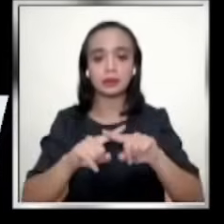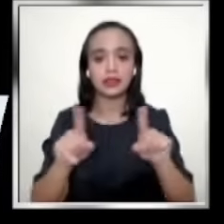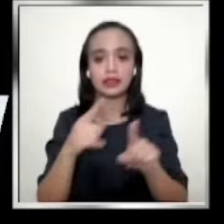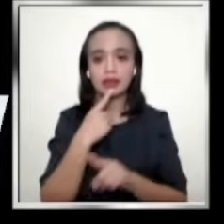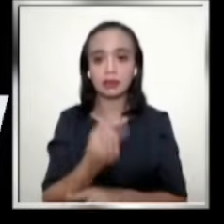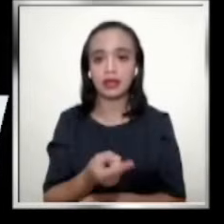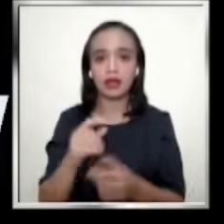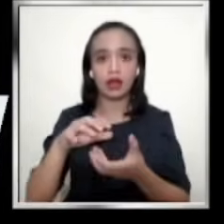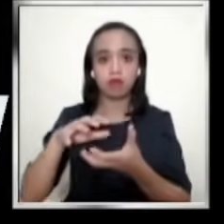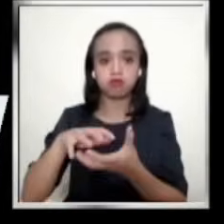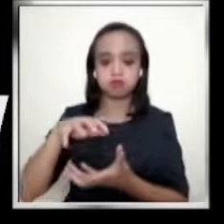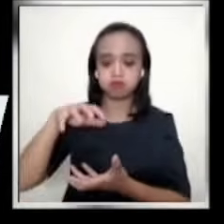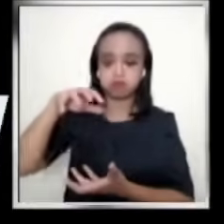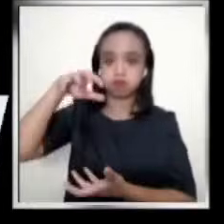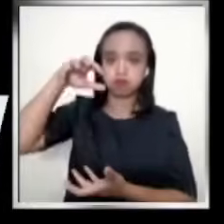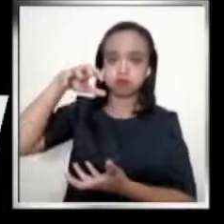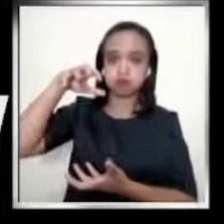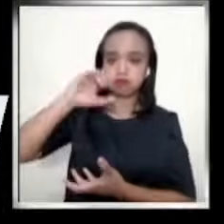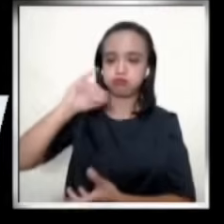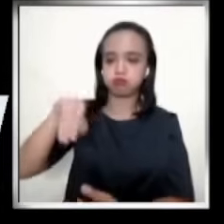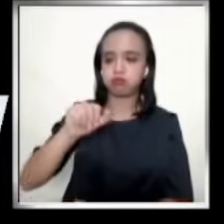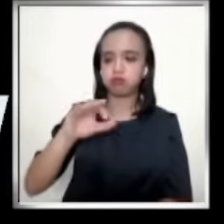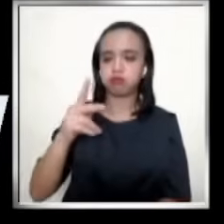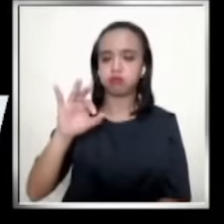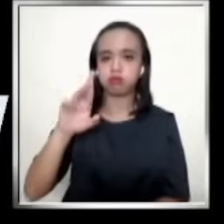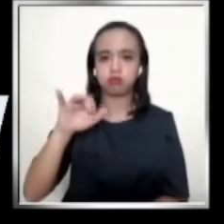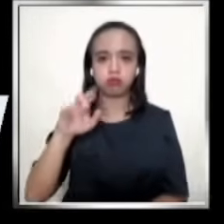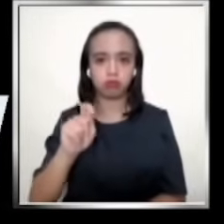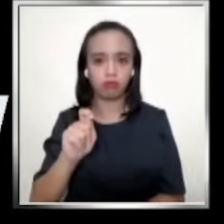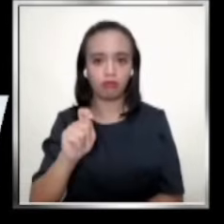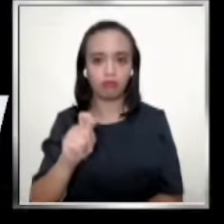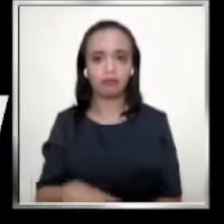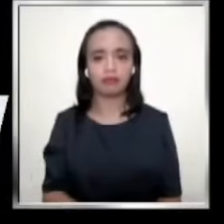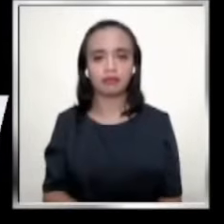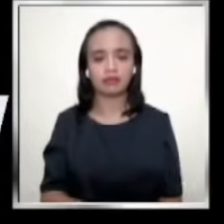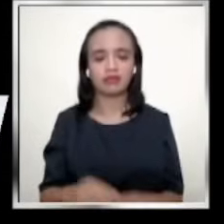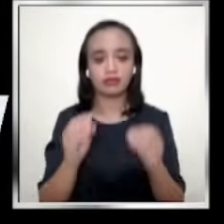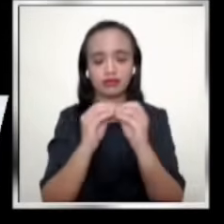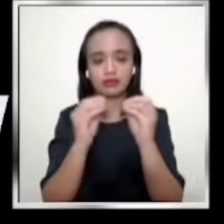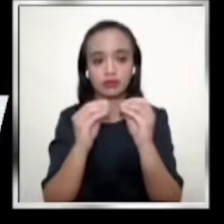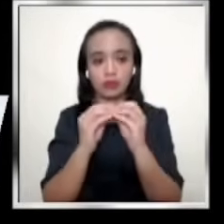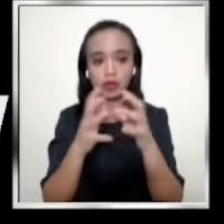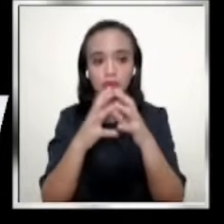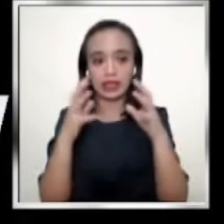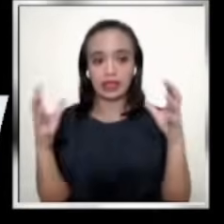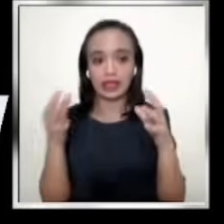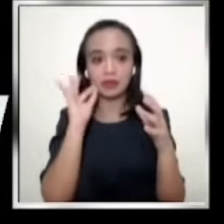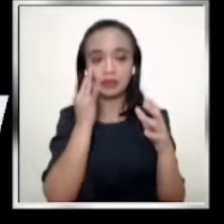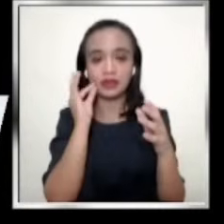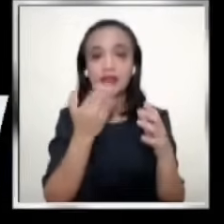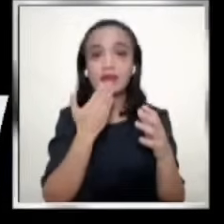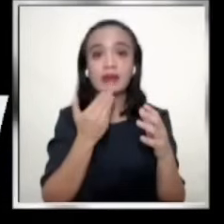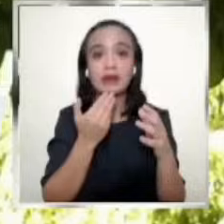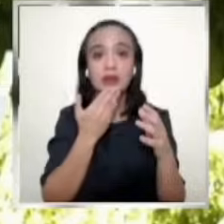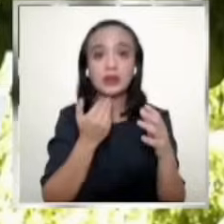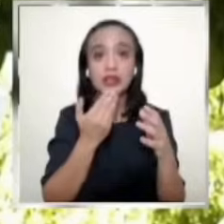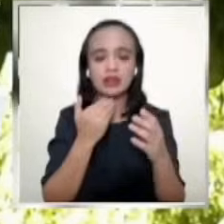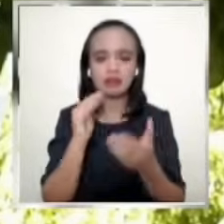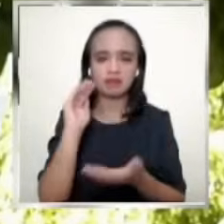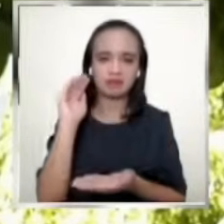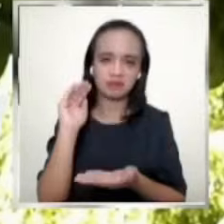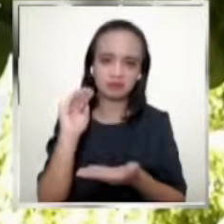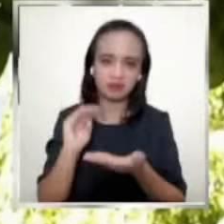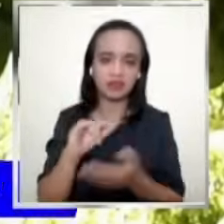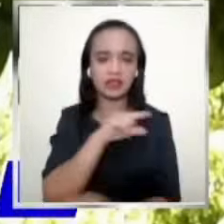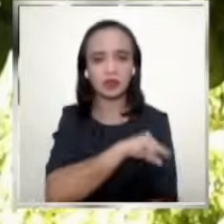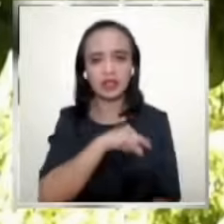sa nag-viral na litrato. Reject ko ba ituturing? The bigger the fruit kasi, yung sweetness niya bumababa and yung quality niya bumababa. Yung the best size